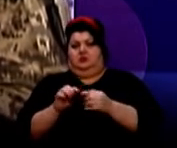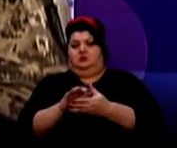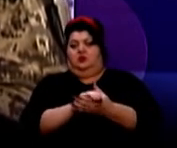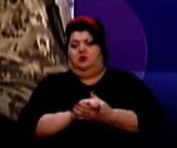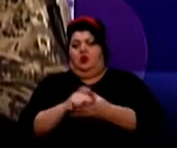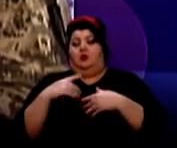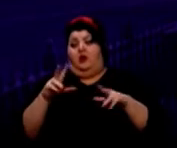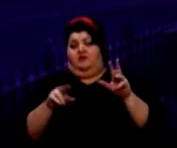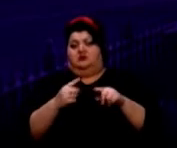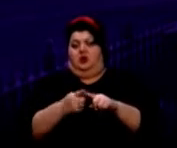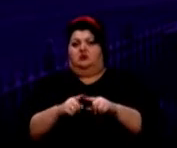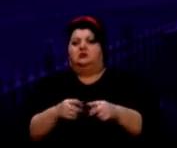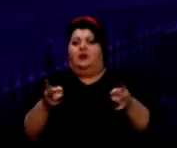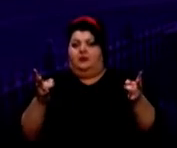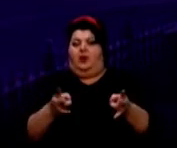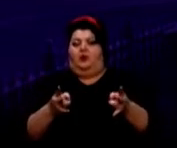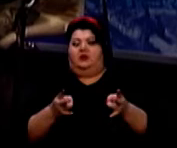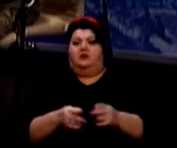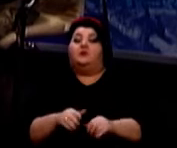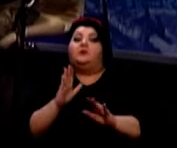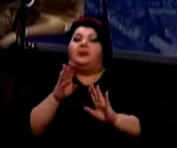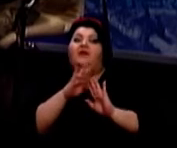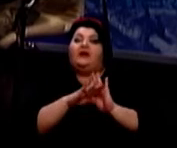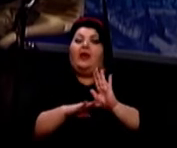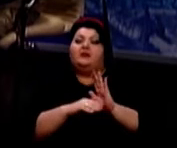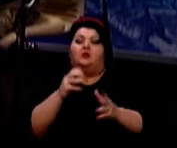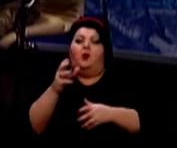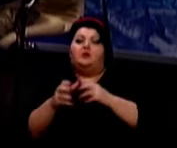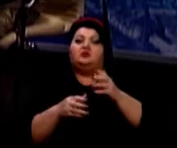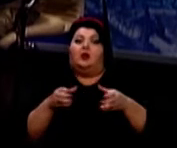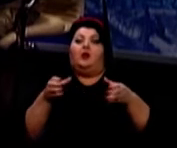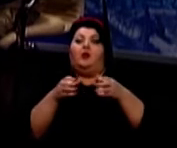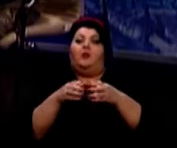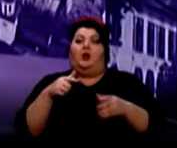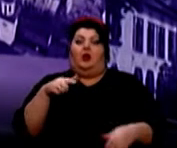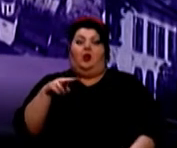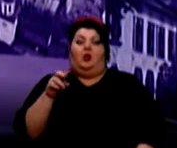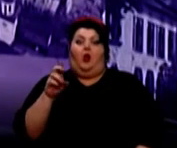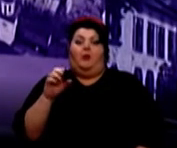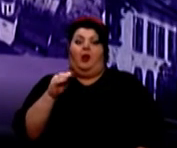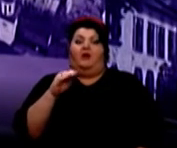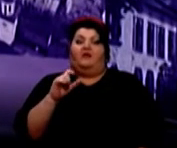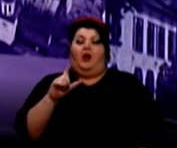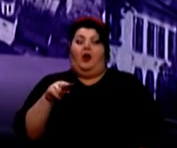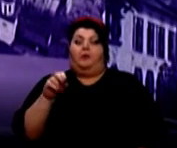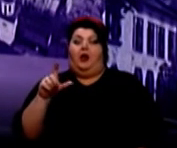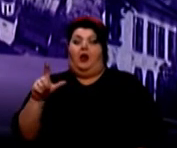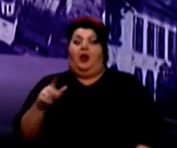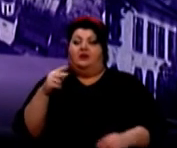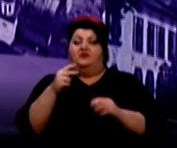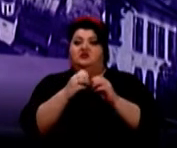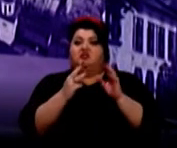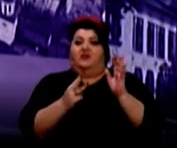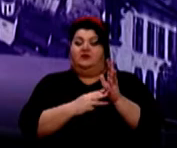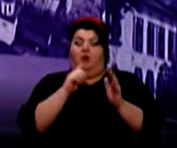це необхідно. У рейтингу міжнародної компанії Global Firepower за 2018 рік українська